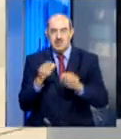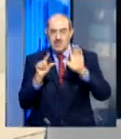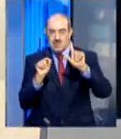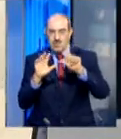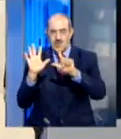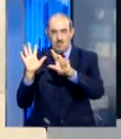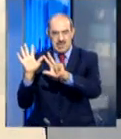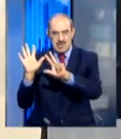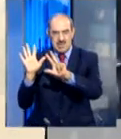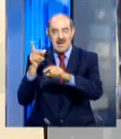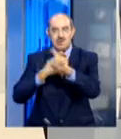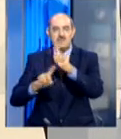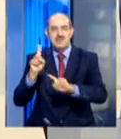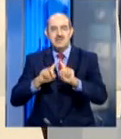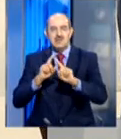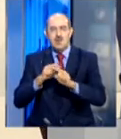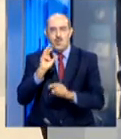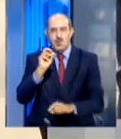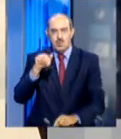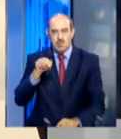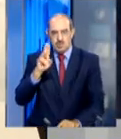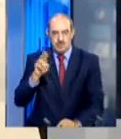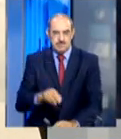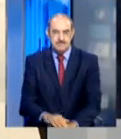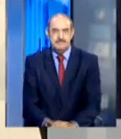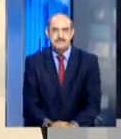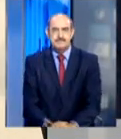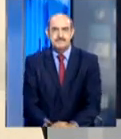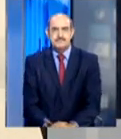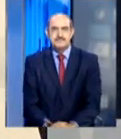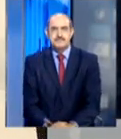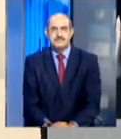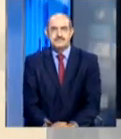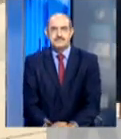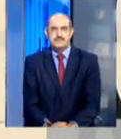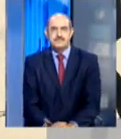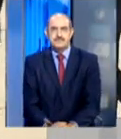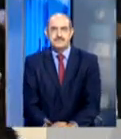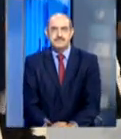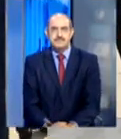78 للجمعية العامة للأمم المتحدة.